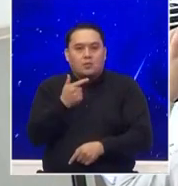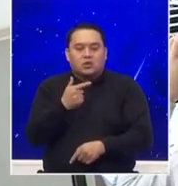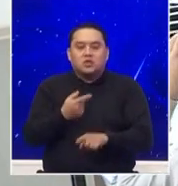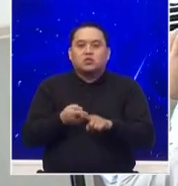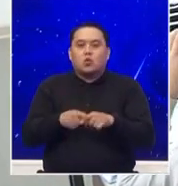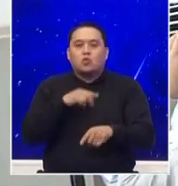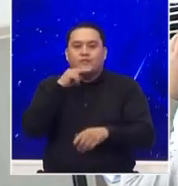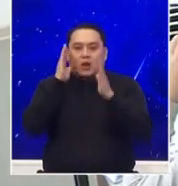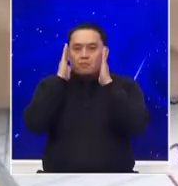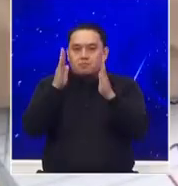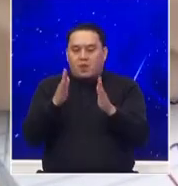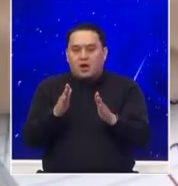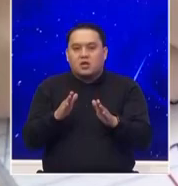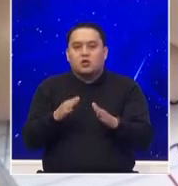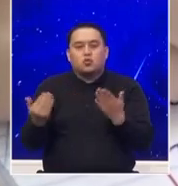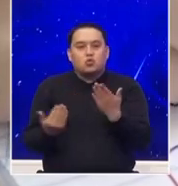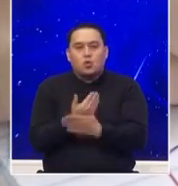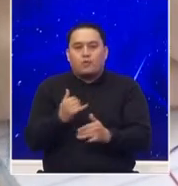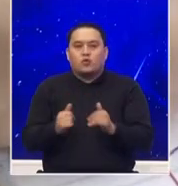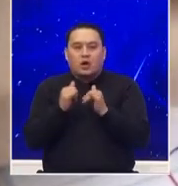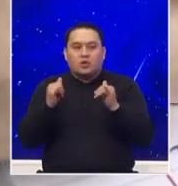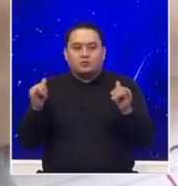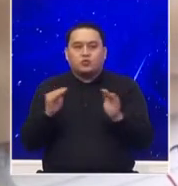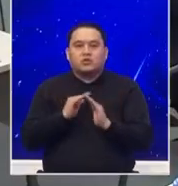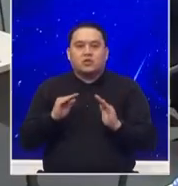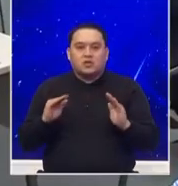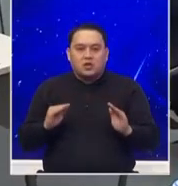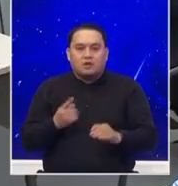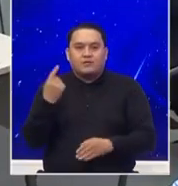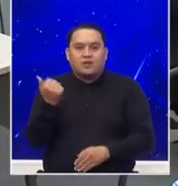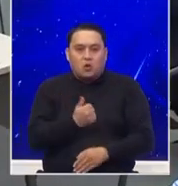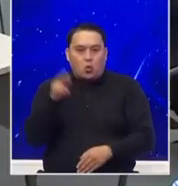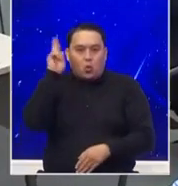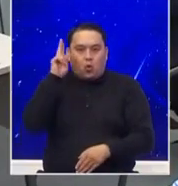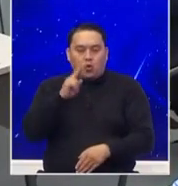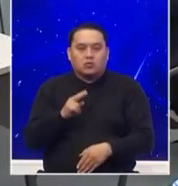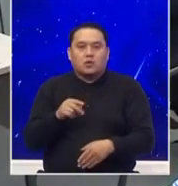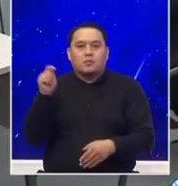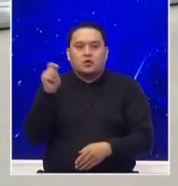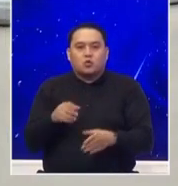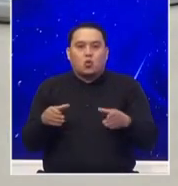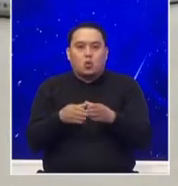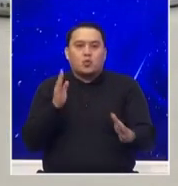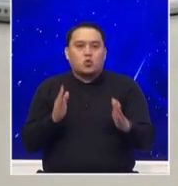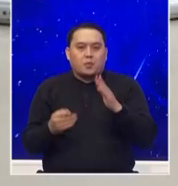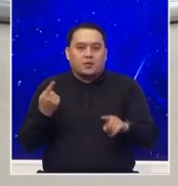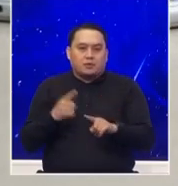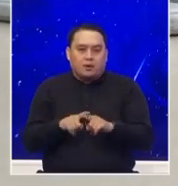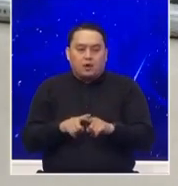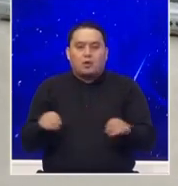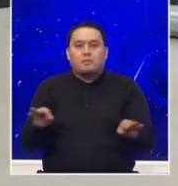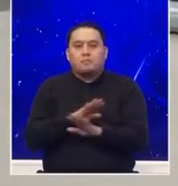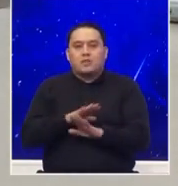здесь уделяется большое внимание и инновационному развитию детей. Раз в неделю учащиеся посещают кружки по робототехнике, песенному